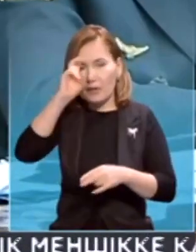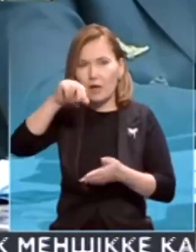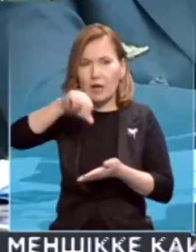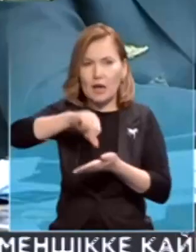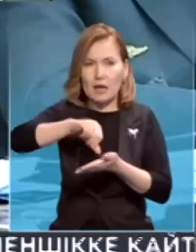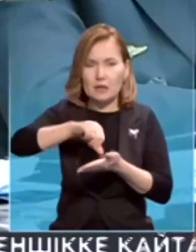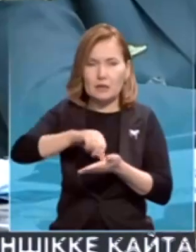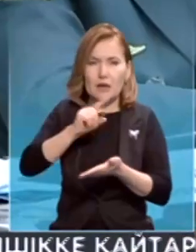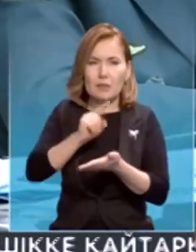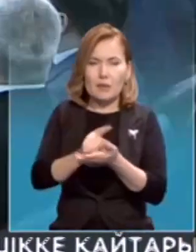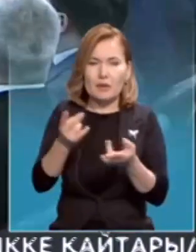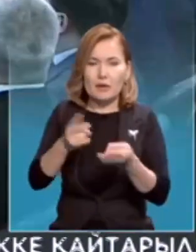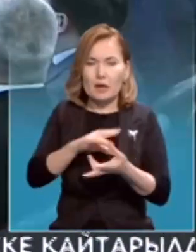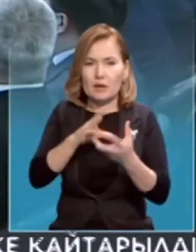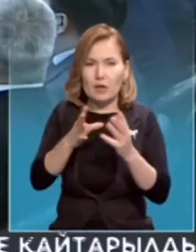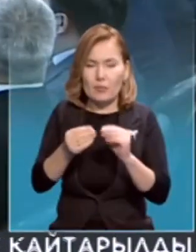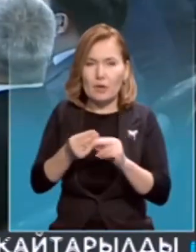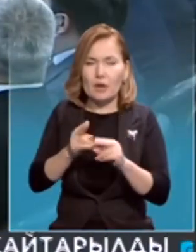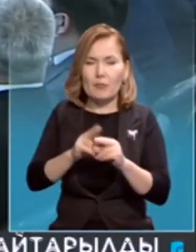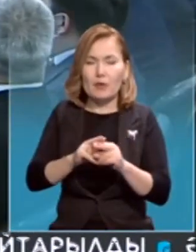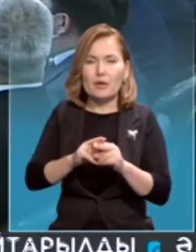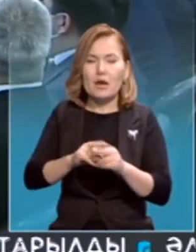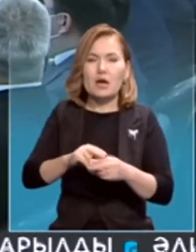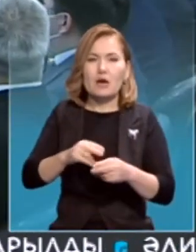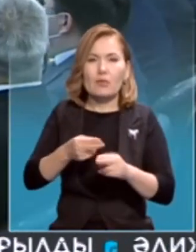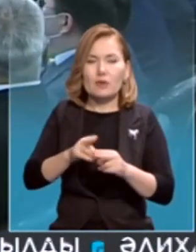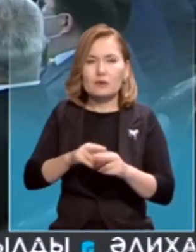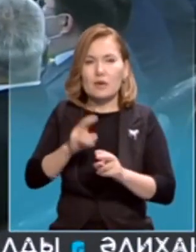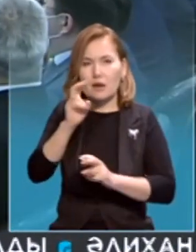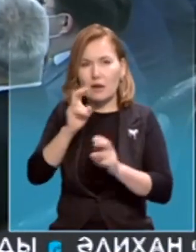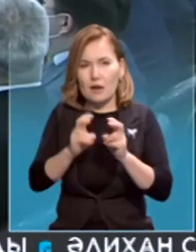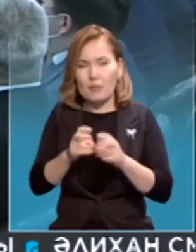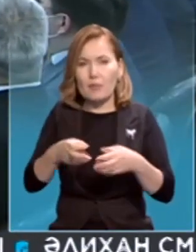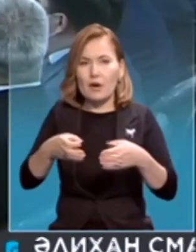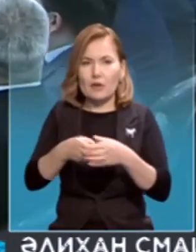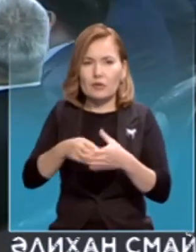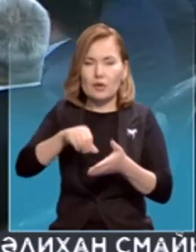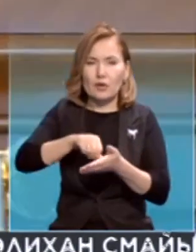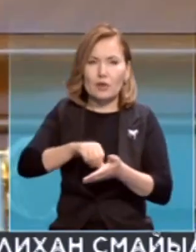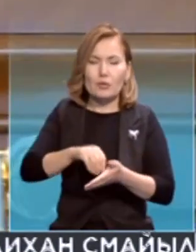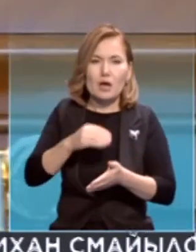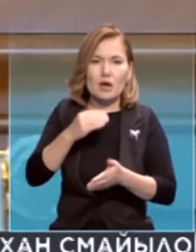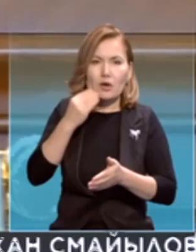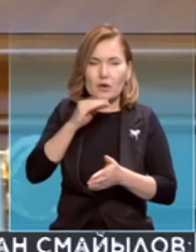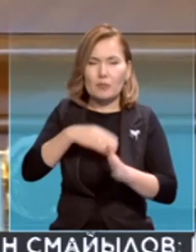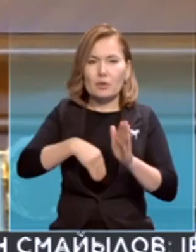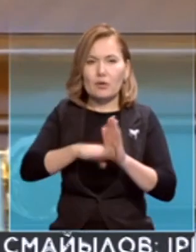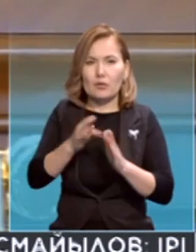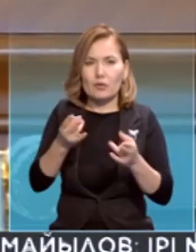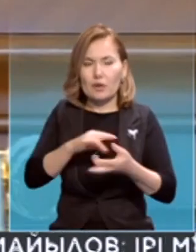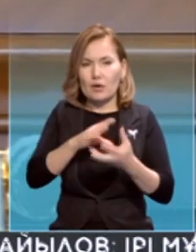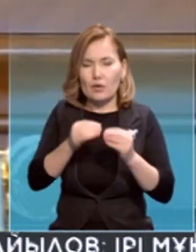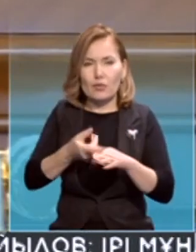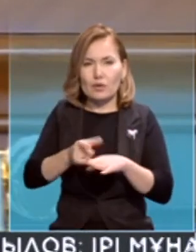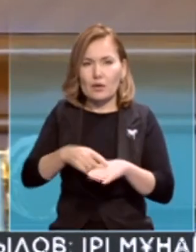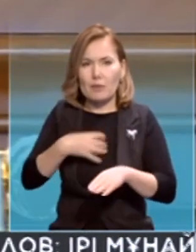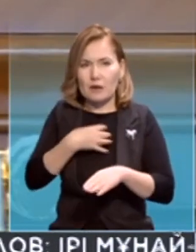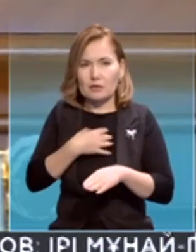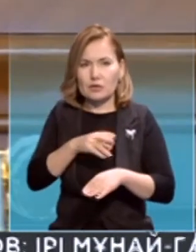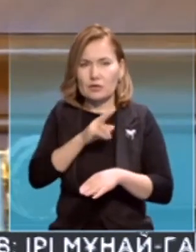азайту, монополистерді өзіне жанама қатысы бар нарықтың қызметіне араластырмау өте маңызды